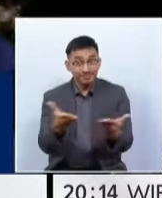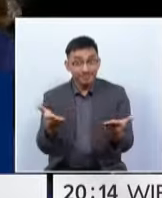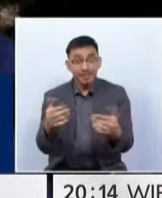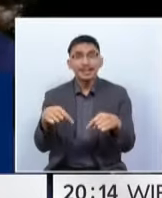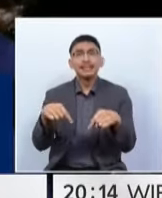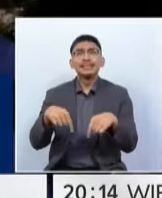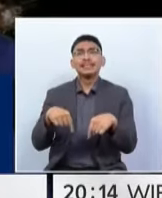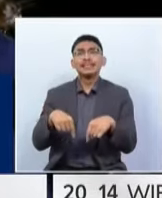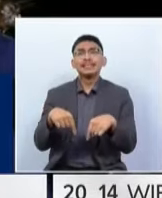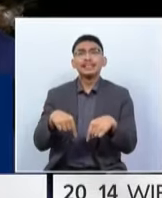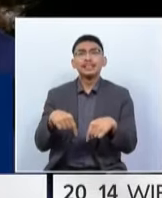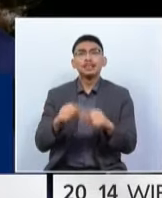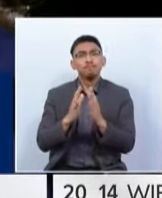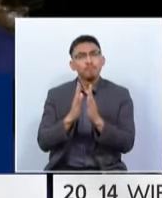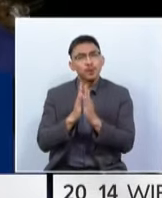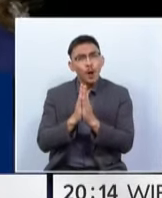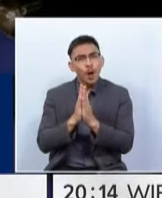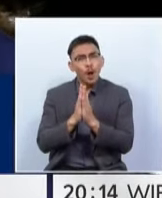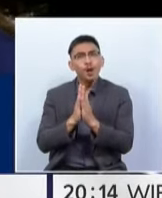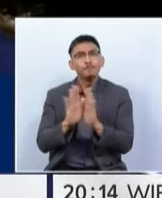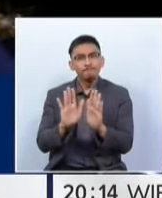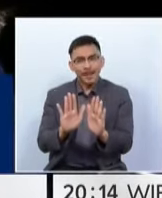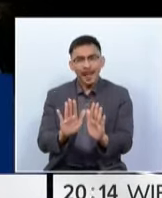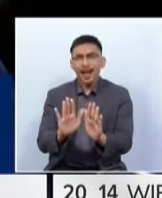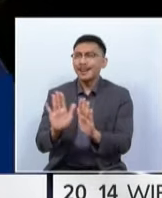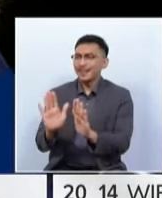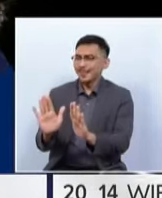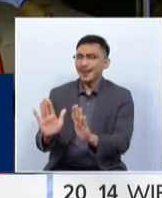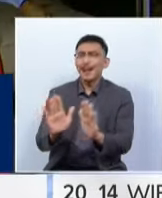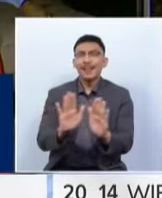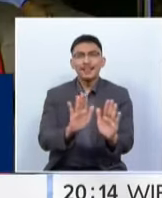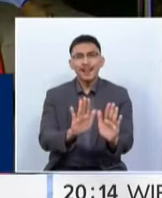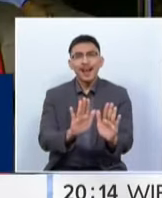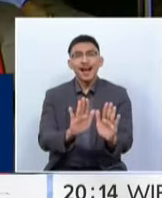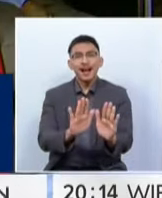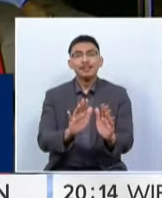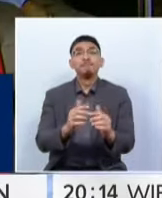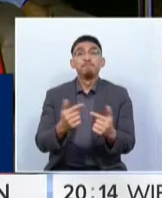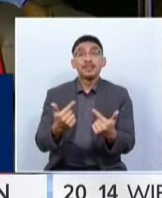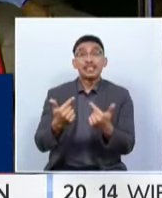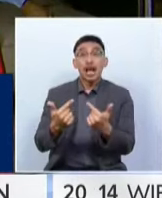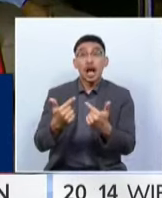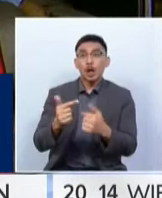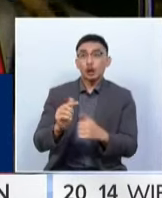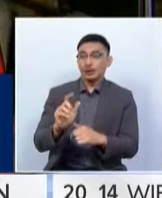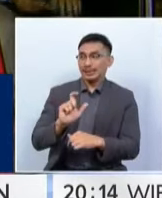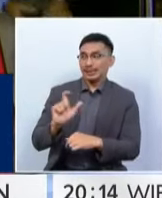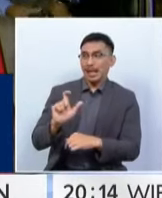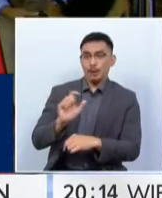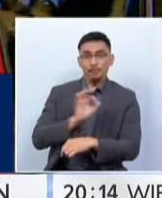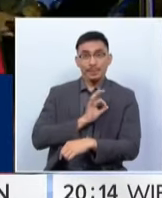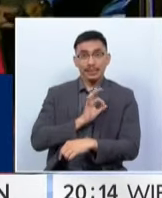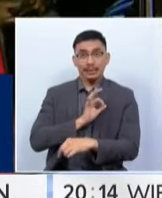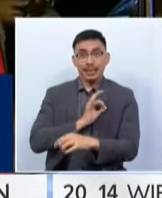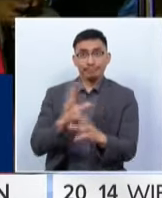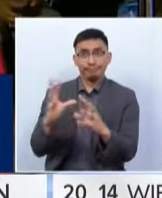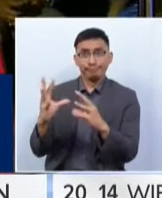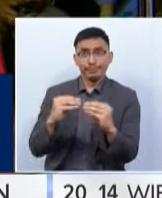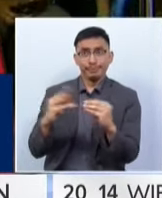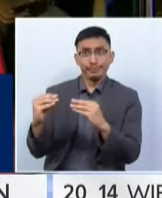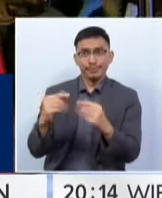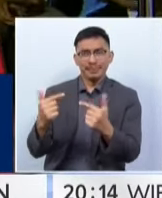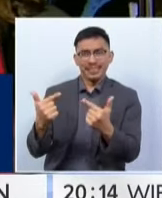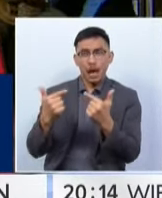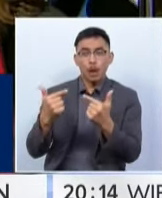ini Dimohon untuk tenang dan tidak mengganggu maupun mendistra para capres yang sedang menjawab dan kita sama-sama menghormati